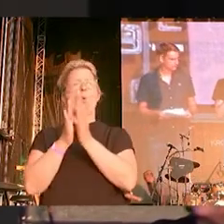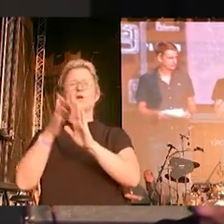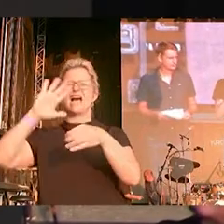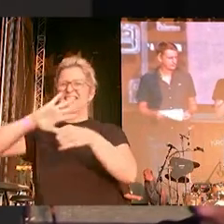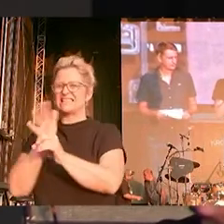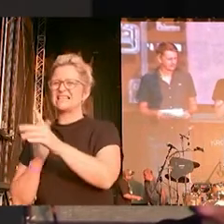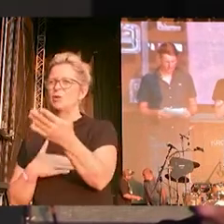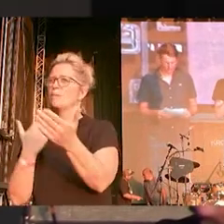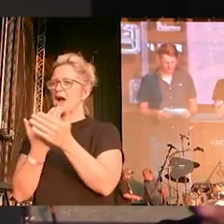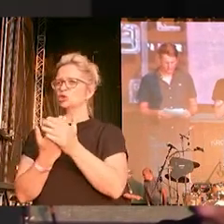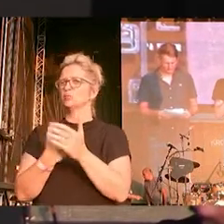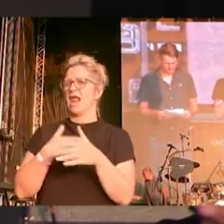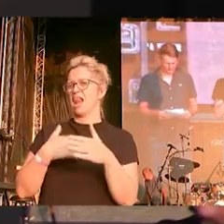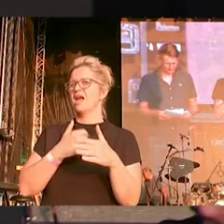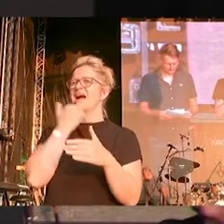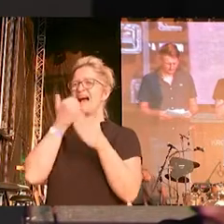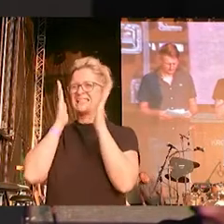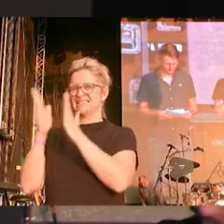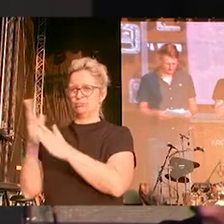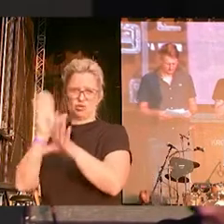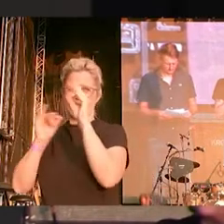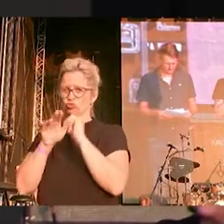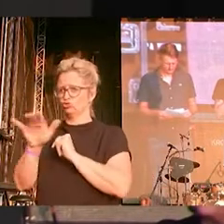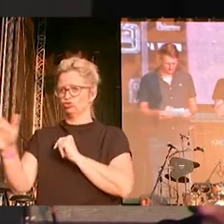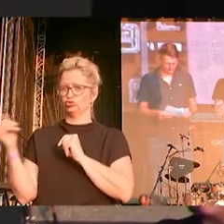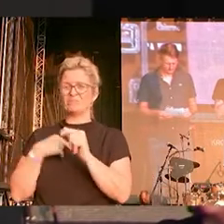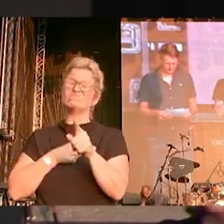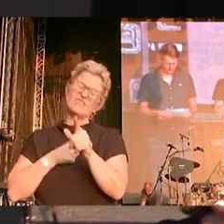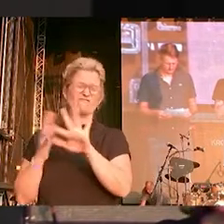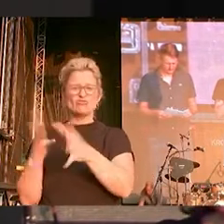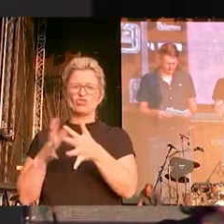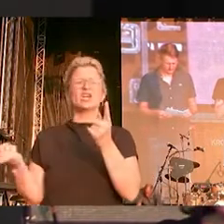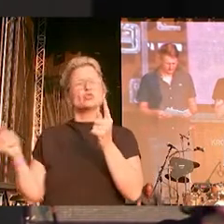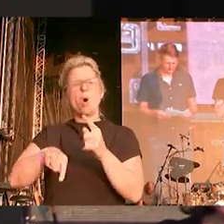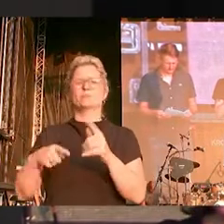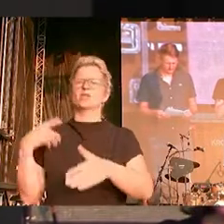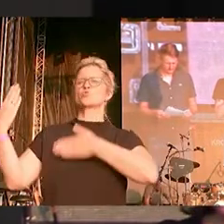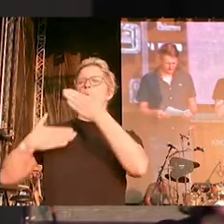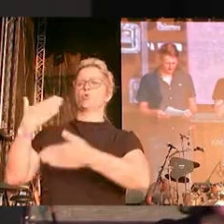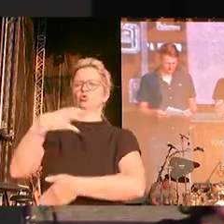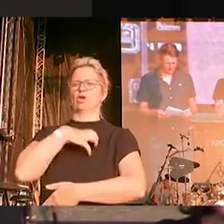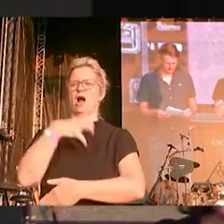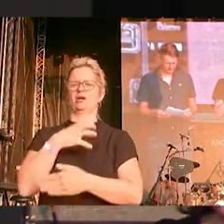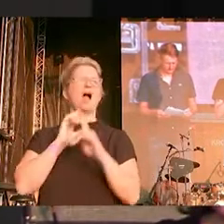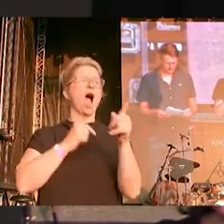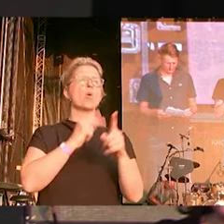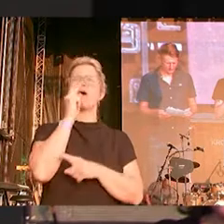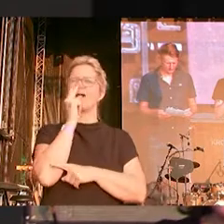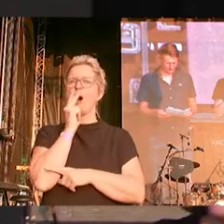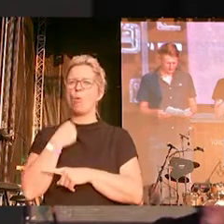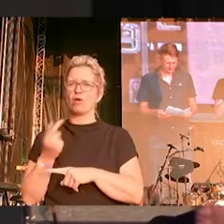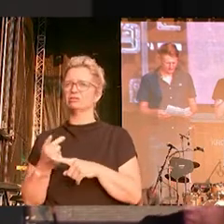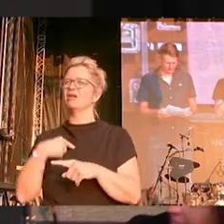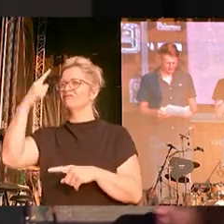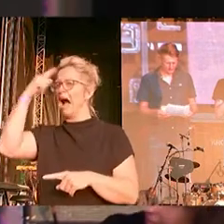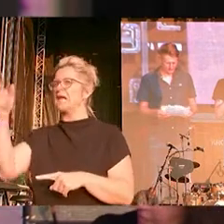Diskriminierung wie etwa Rassismus erfahren, mit höherer Wahrscheinlichkeit chronisch erkranken. Genauso wie wir wissen, dass Rauchen tötet, sollte